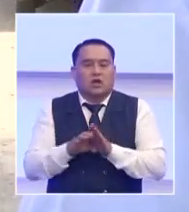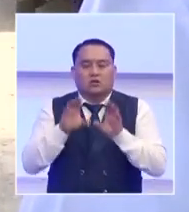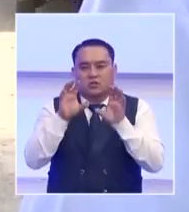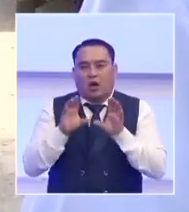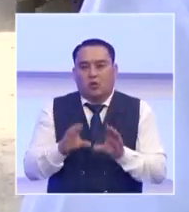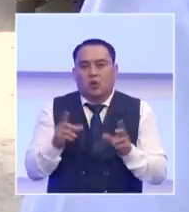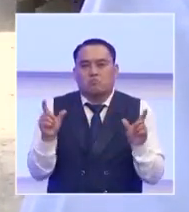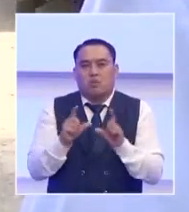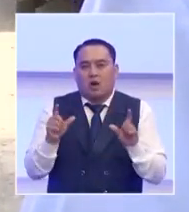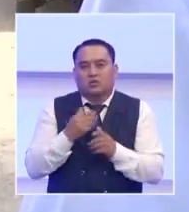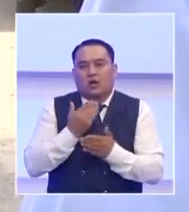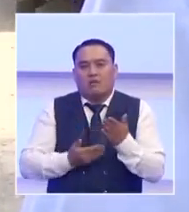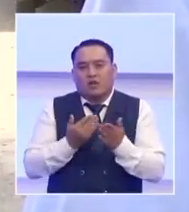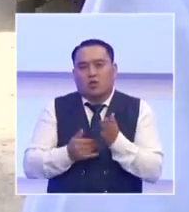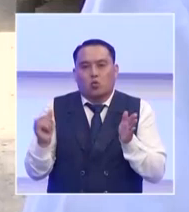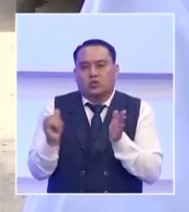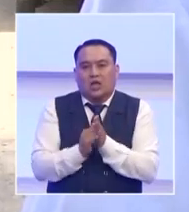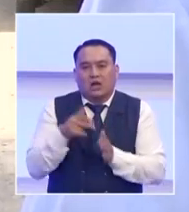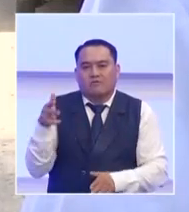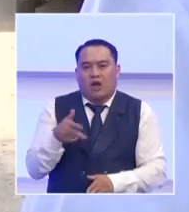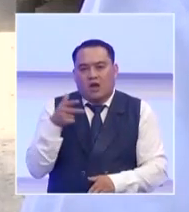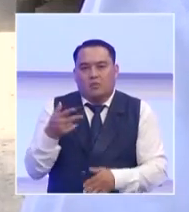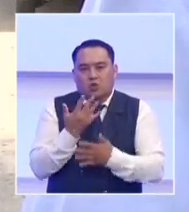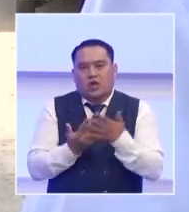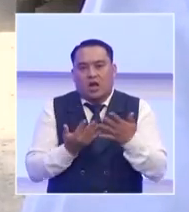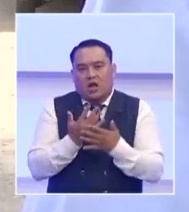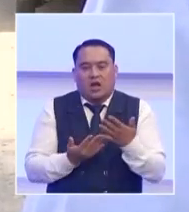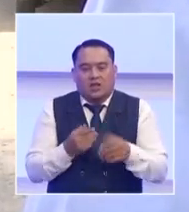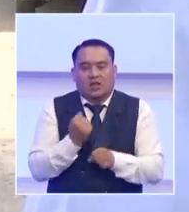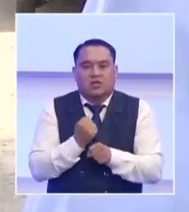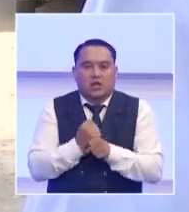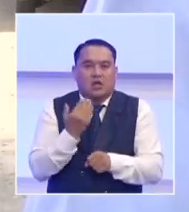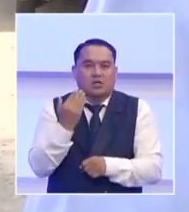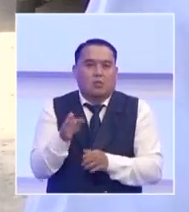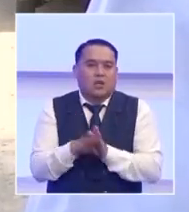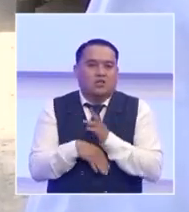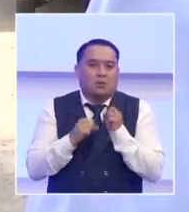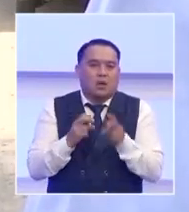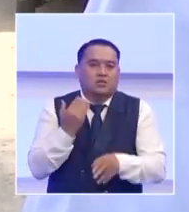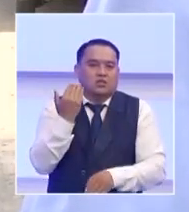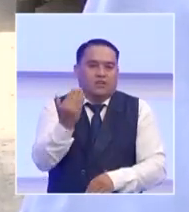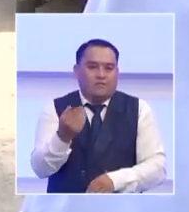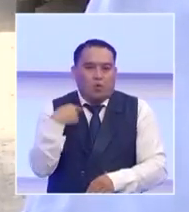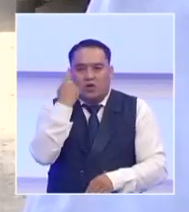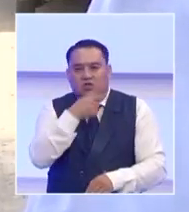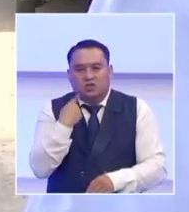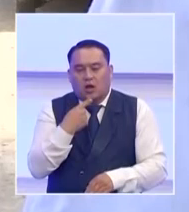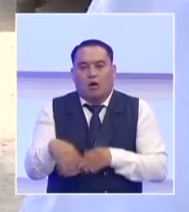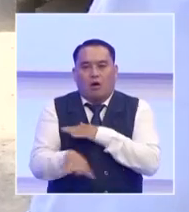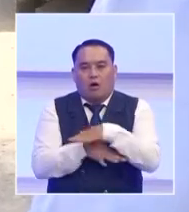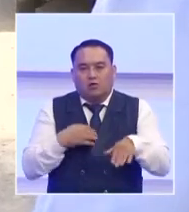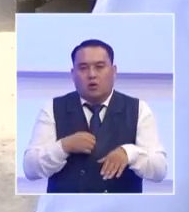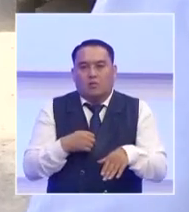магазинах мы советуем установить камеры и решетки это делается для их же безопасности если завтра их ограбят